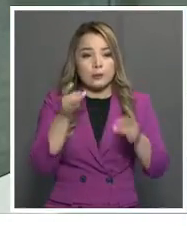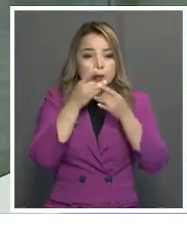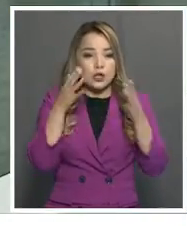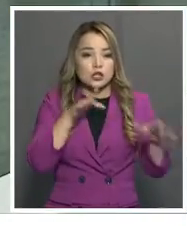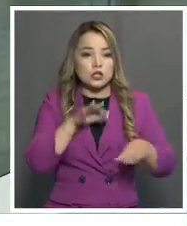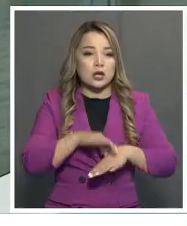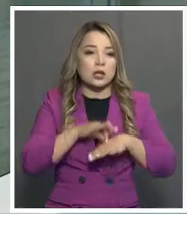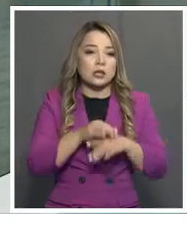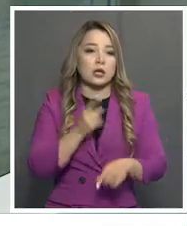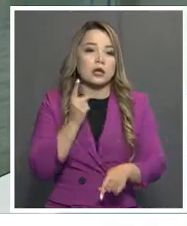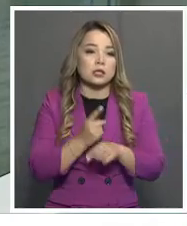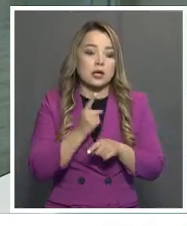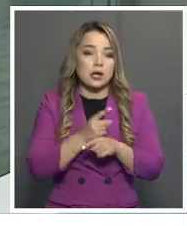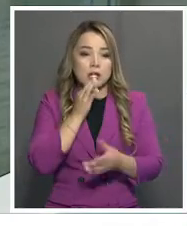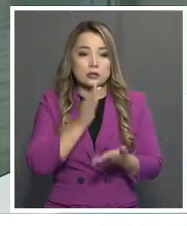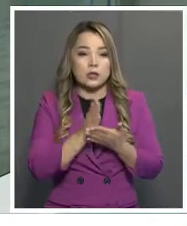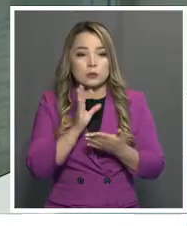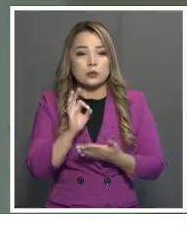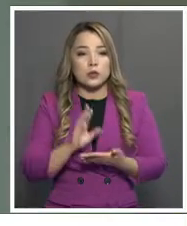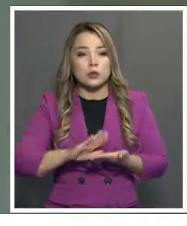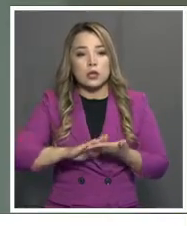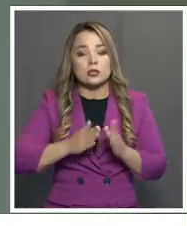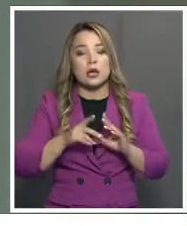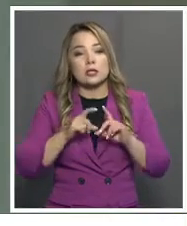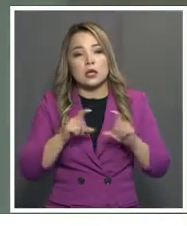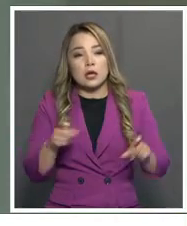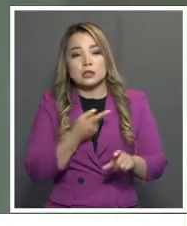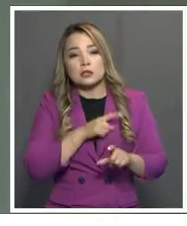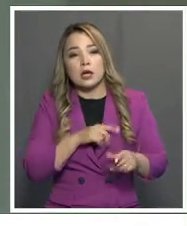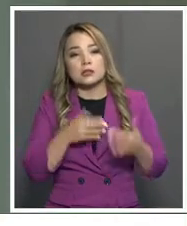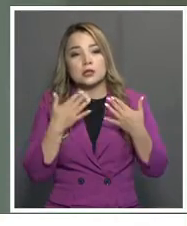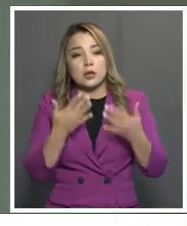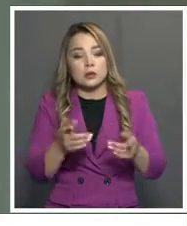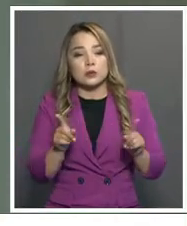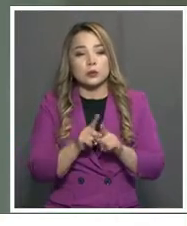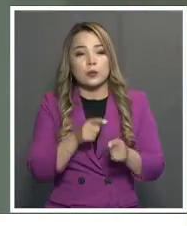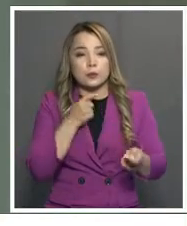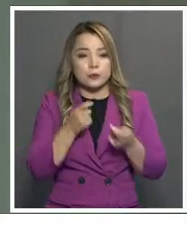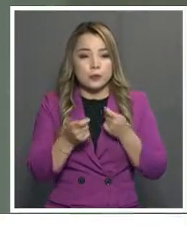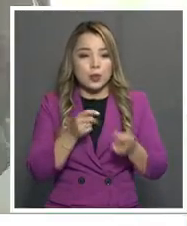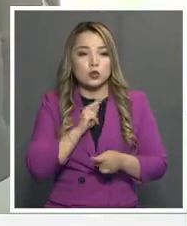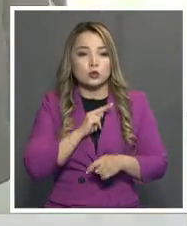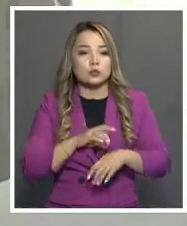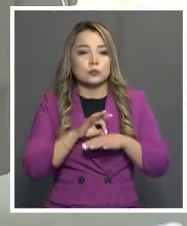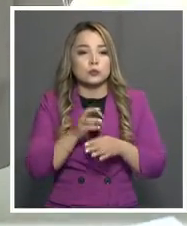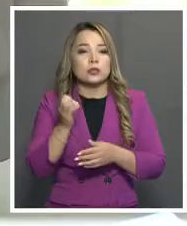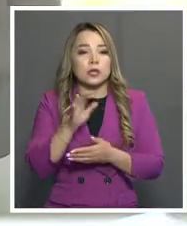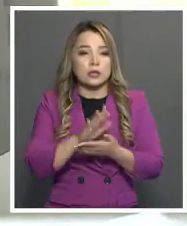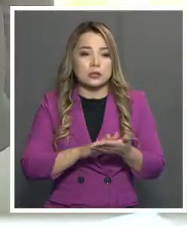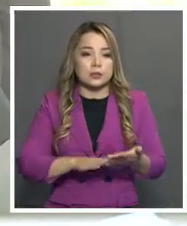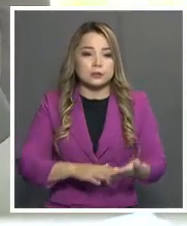шаралар өткізуге тыйым салынды. Ал әлеуметтік нысандар санитарлық талаптарды сақтай отырып, жұмысын жалғастыра береді.